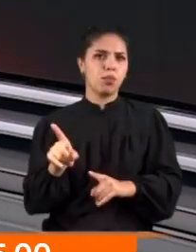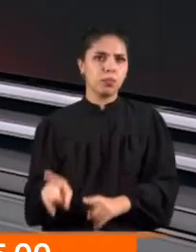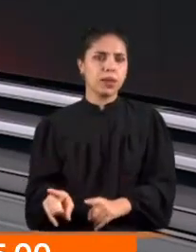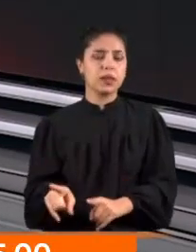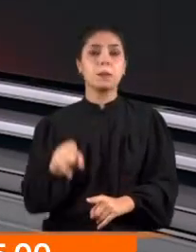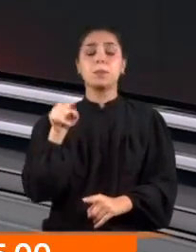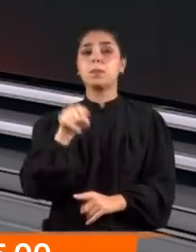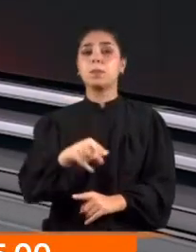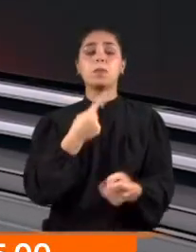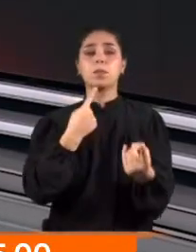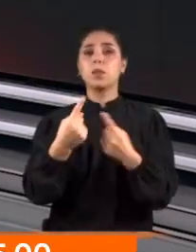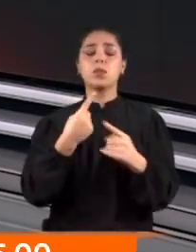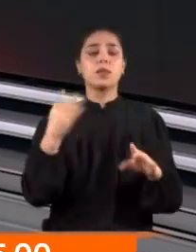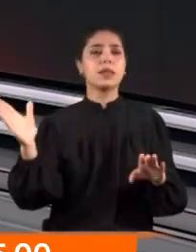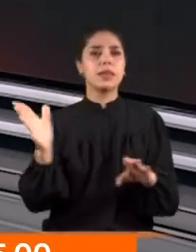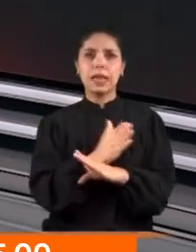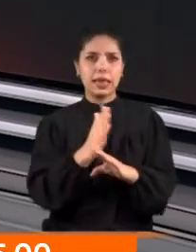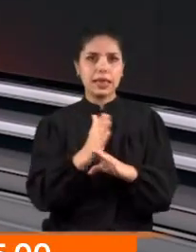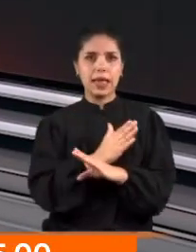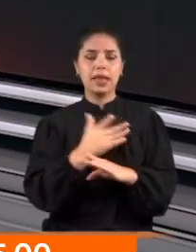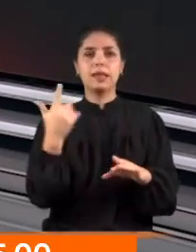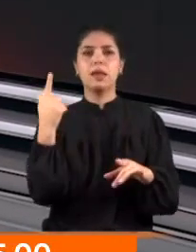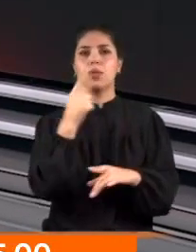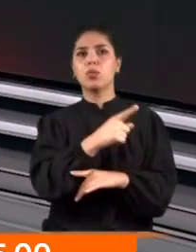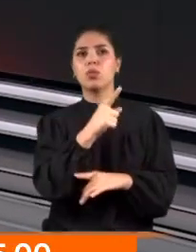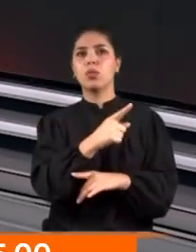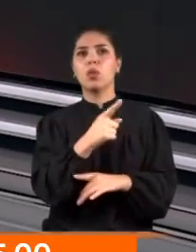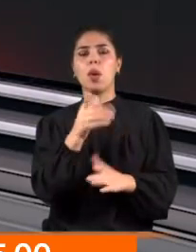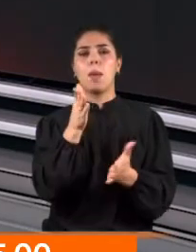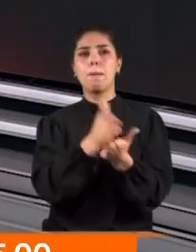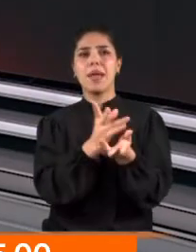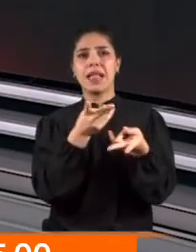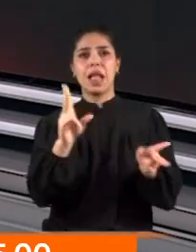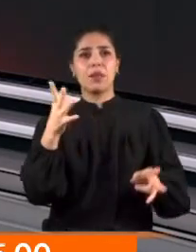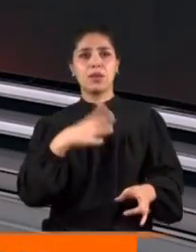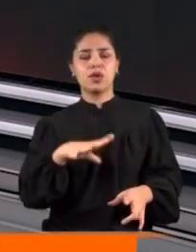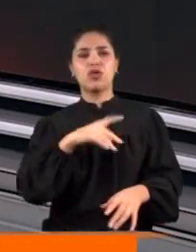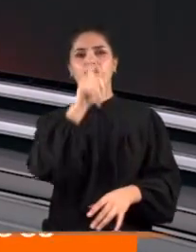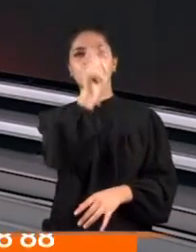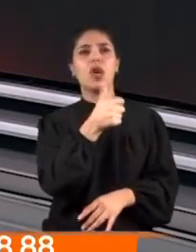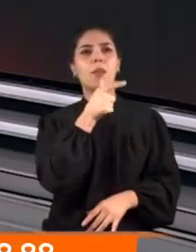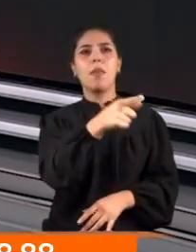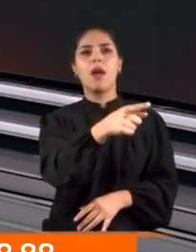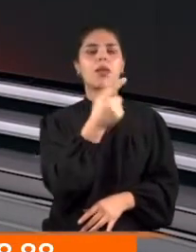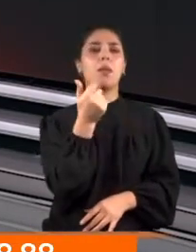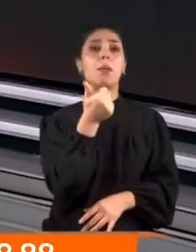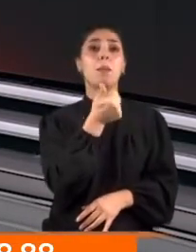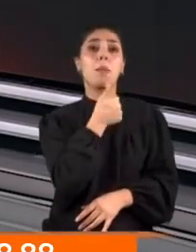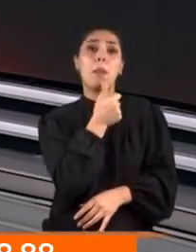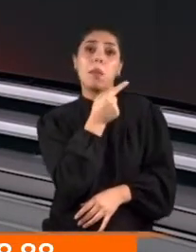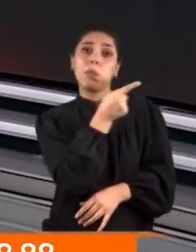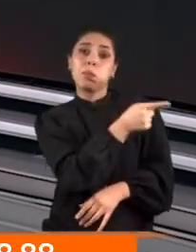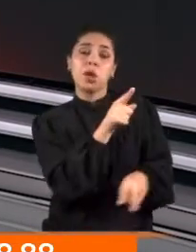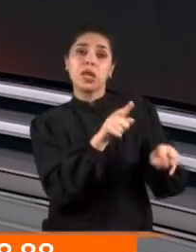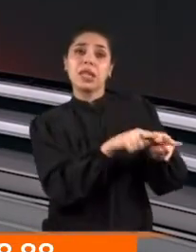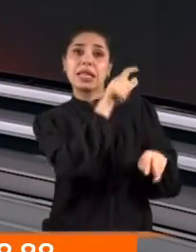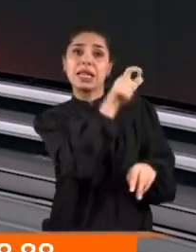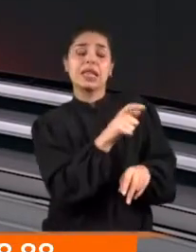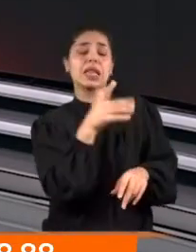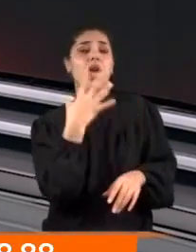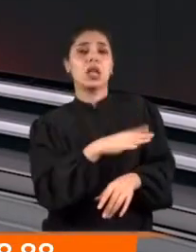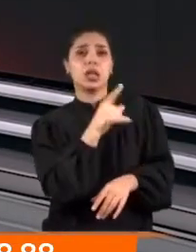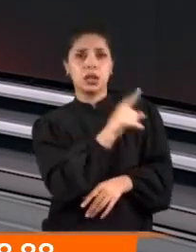Bu kez konunun gündeme gelmesinin sebebi Fethi kabir yani mezar açılma isenin Cem Garipoğlu'nun babası Nida Garipoğlu'nun gelmiş olması